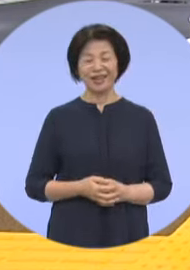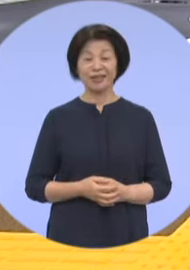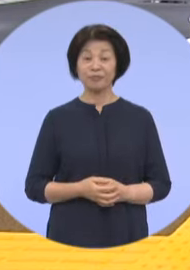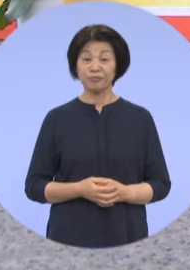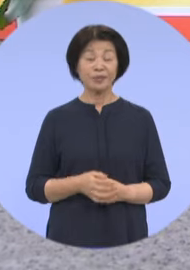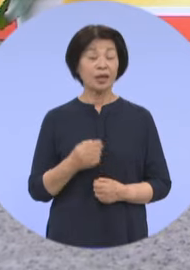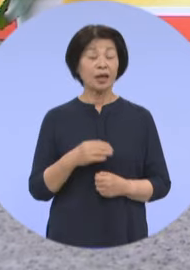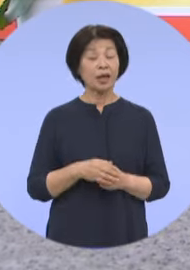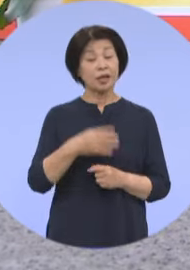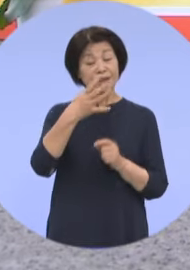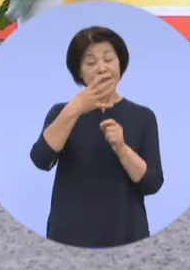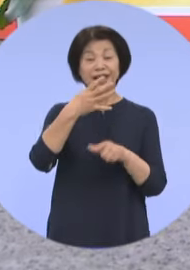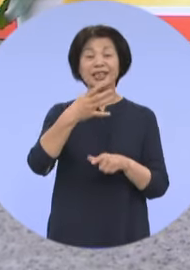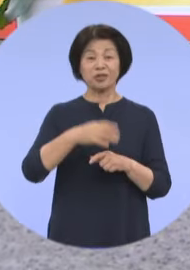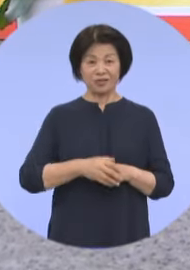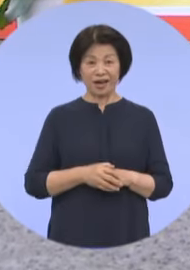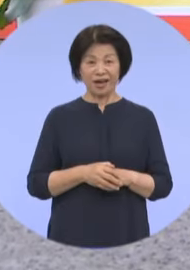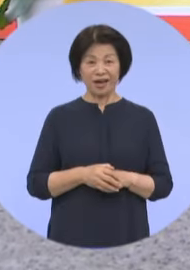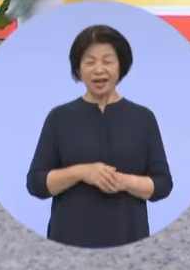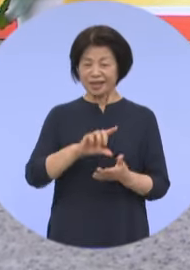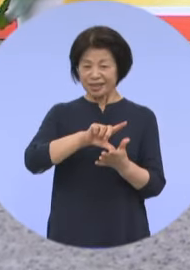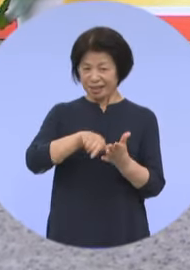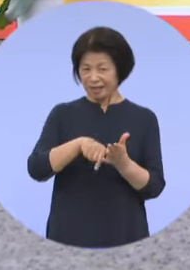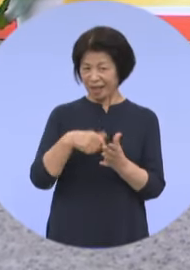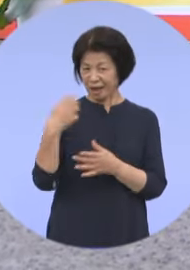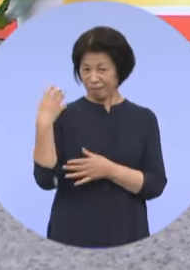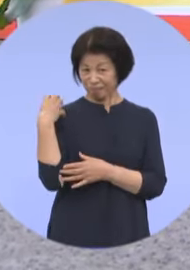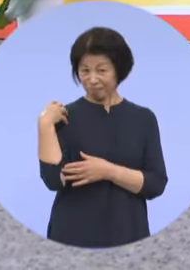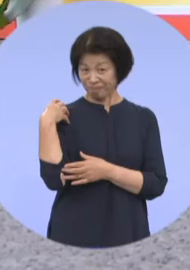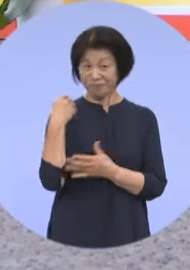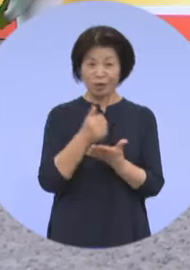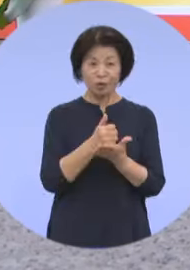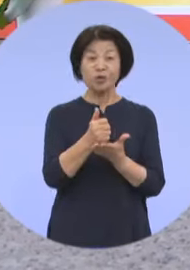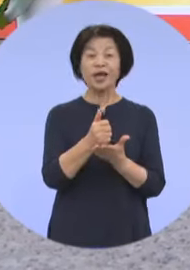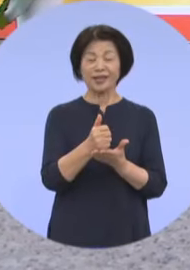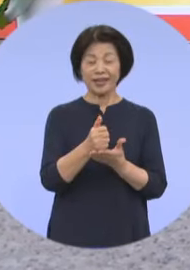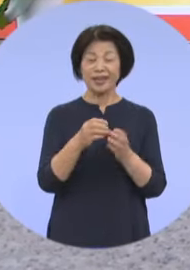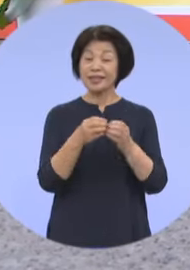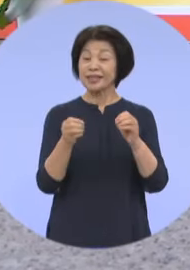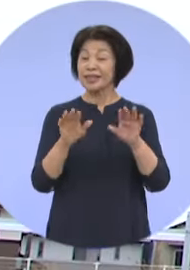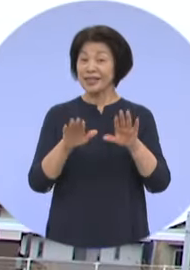先月は地域が主催する式典も行われまして、新たなスタ